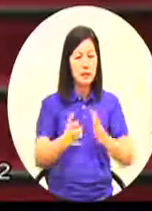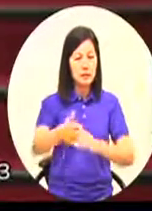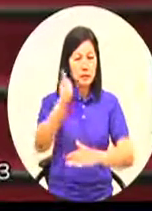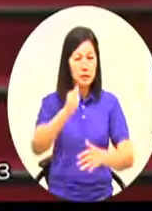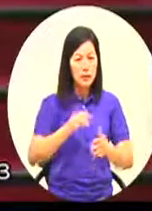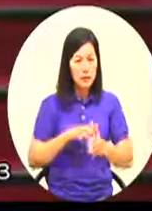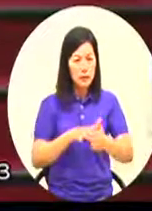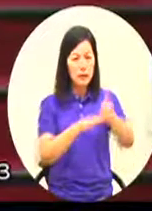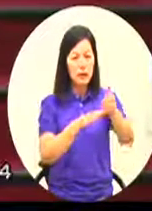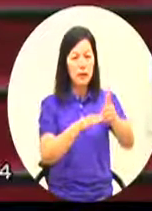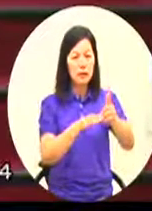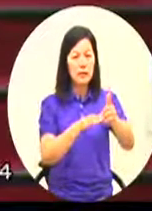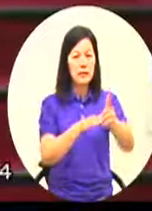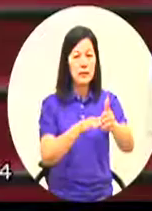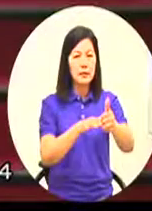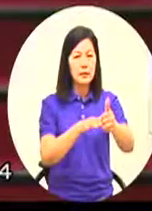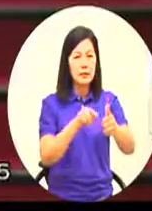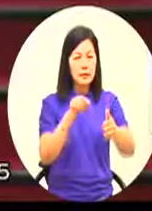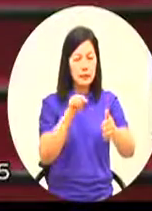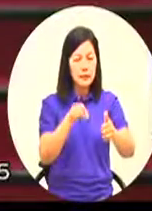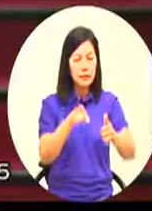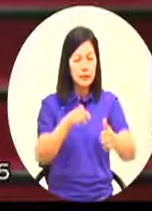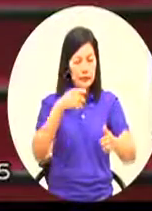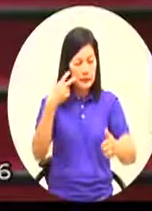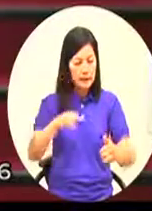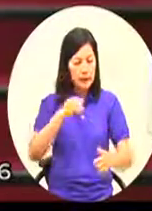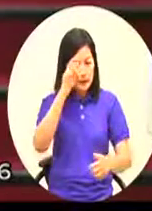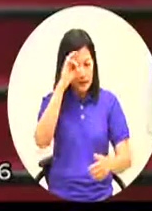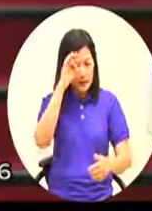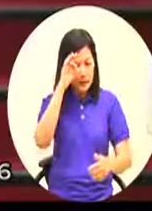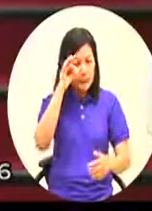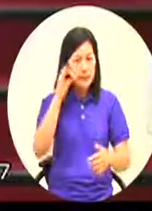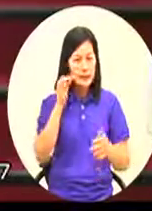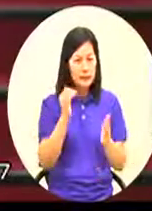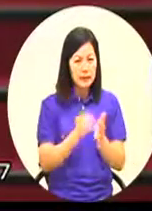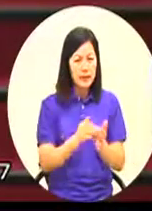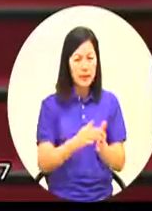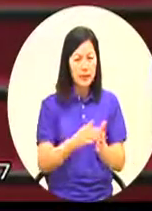哈，真的能够再一次看见我们原乡的需